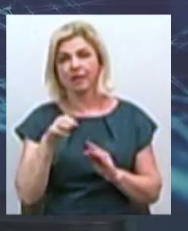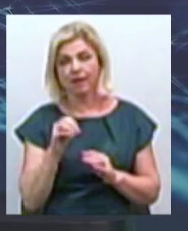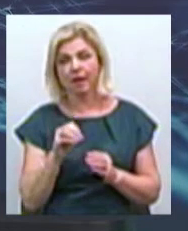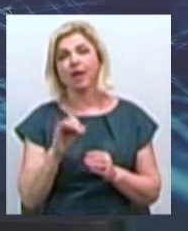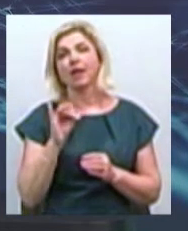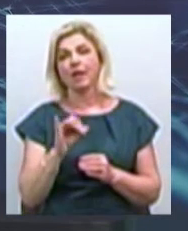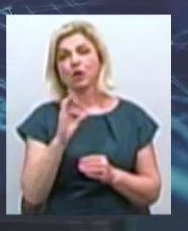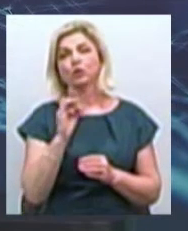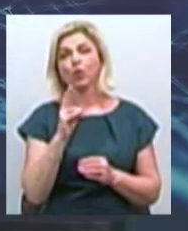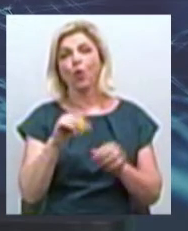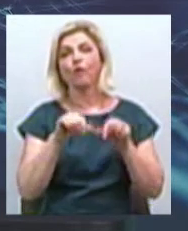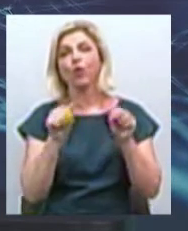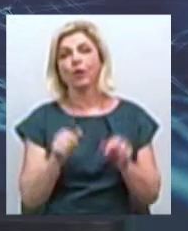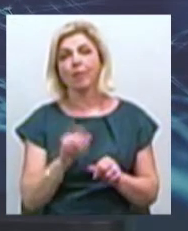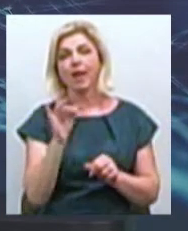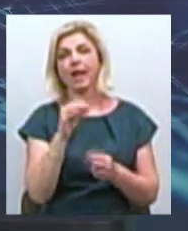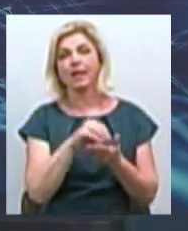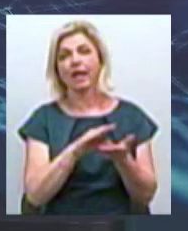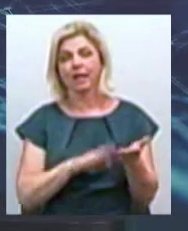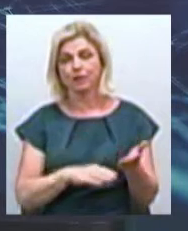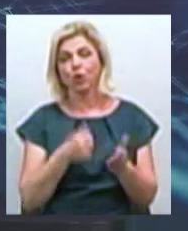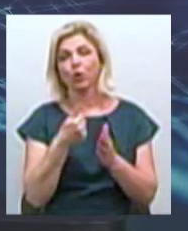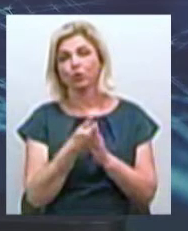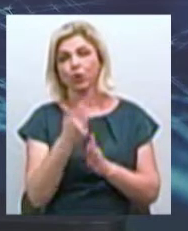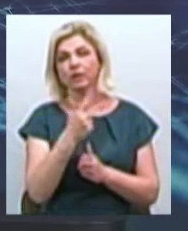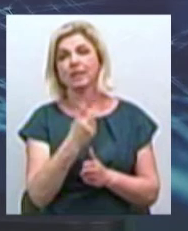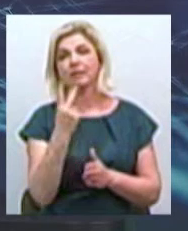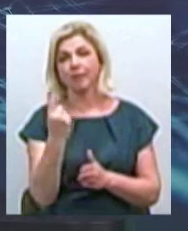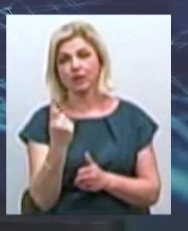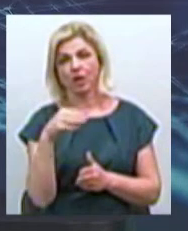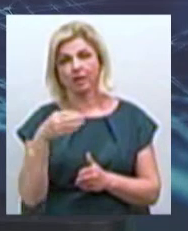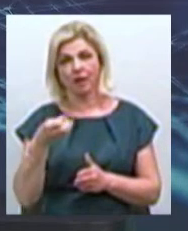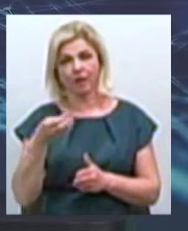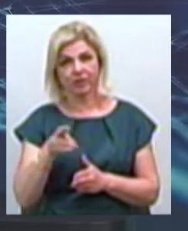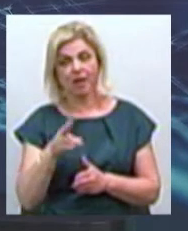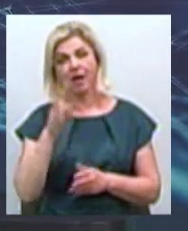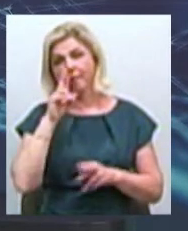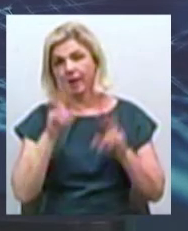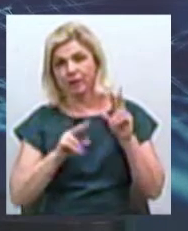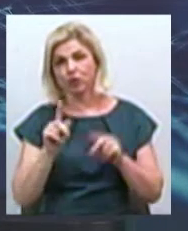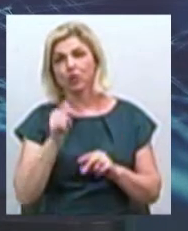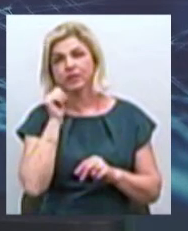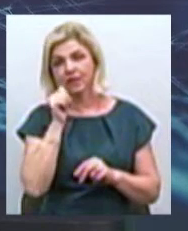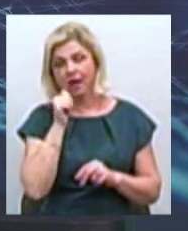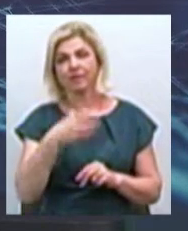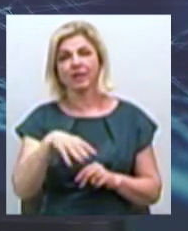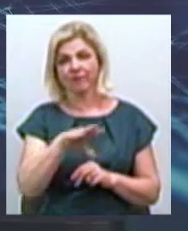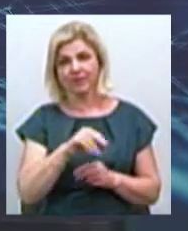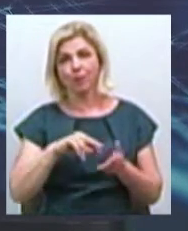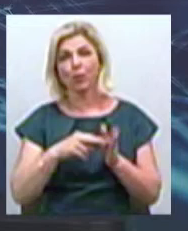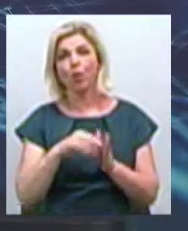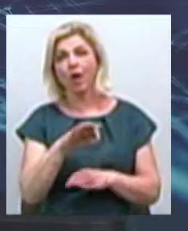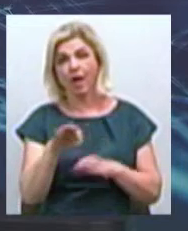формування, термін формування реєстру у нас до 31 травня. Але сподіваємося, що завтра вже всі проєкти будуть розміщені на